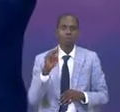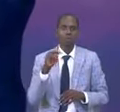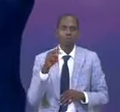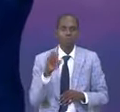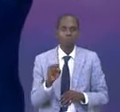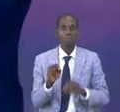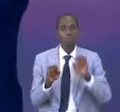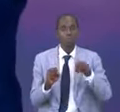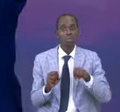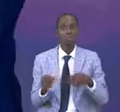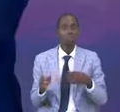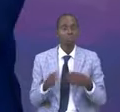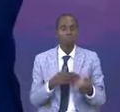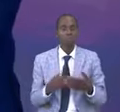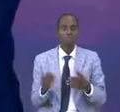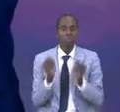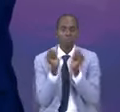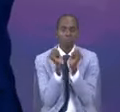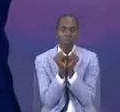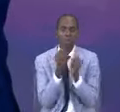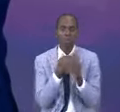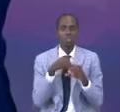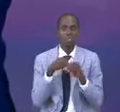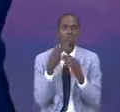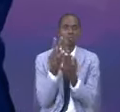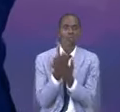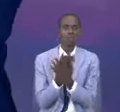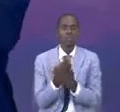37 il furent lapidée